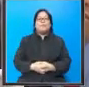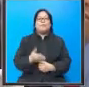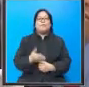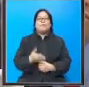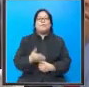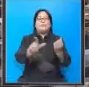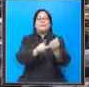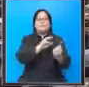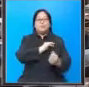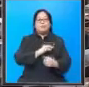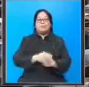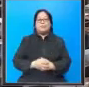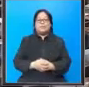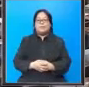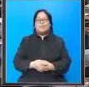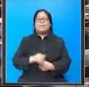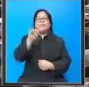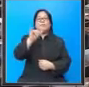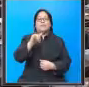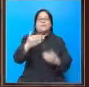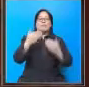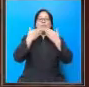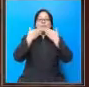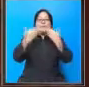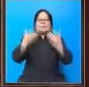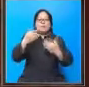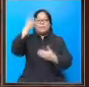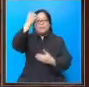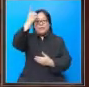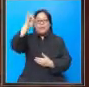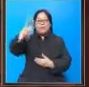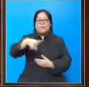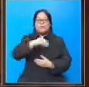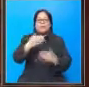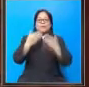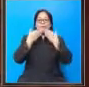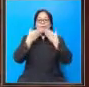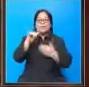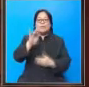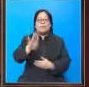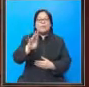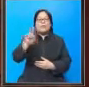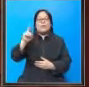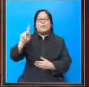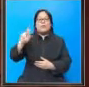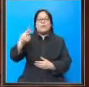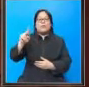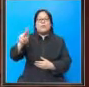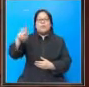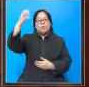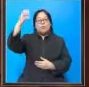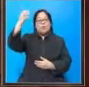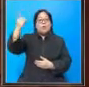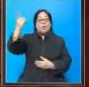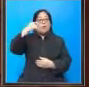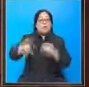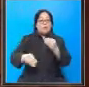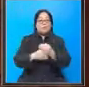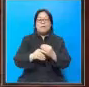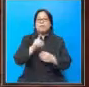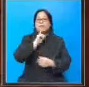rekan cuma nanti ya terima kasih dikeluarin dikasih WiFi kode tambahan